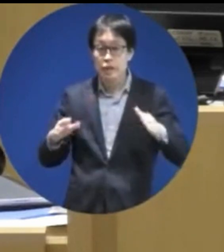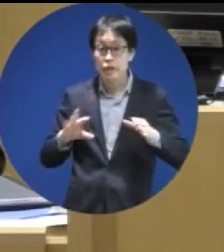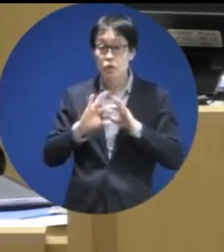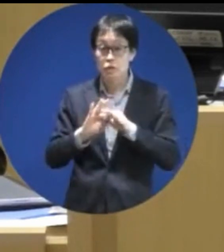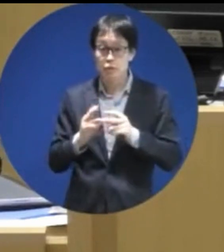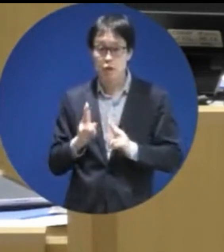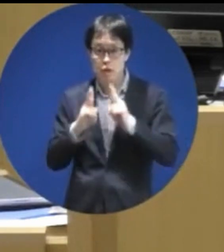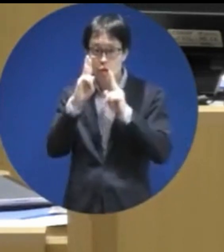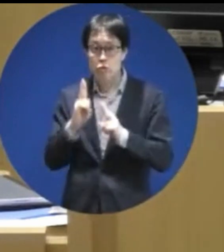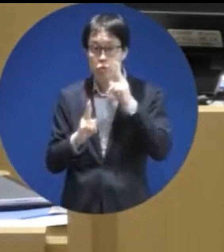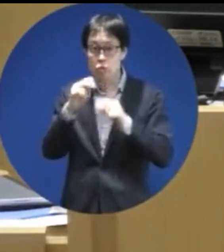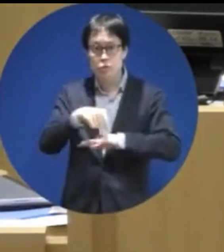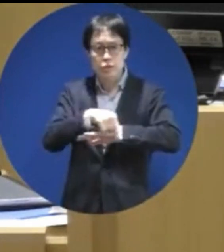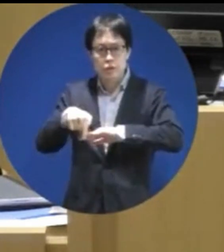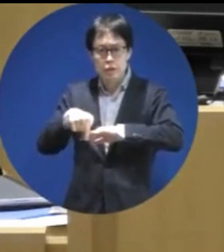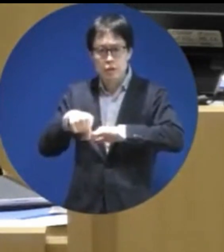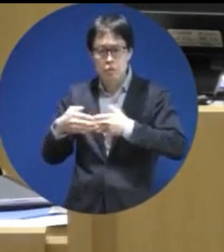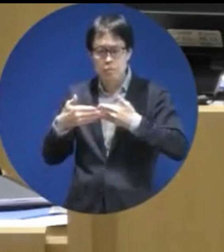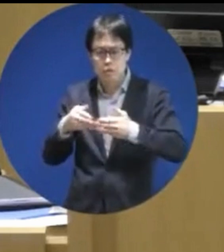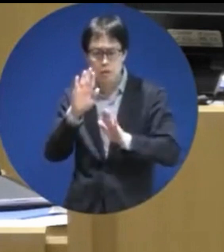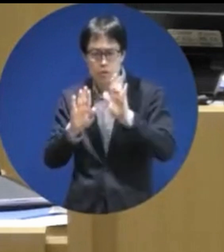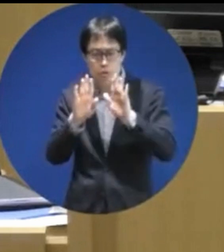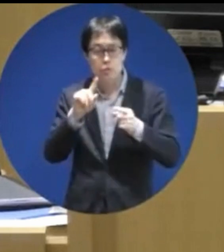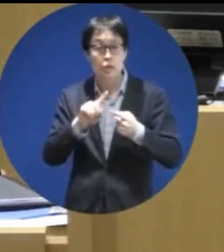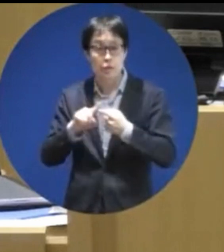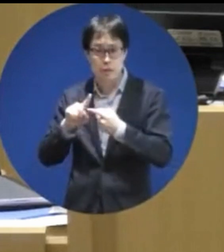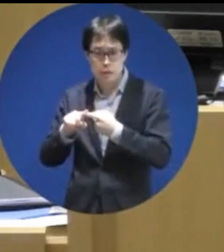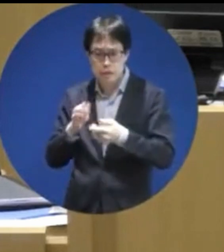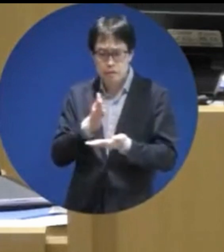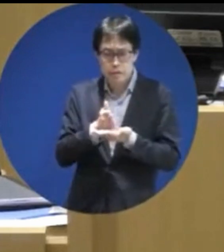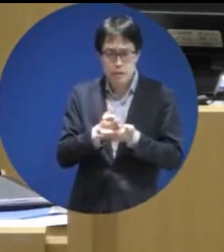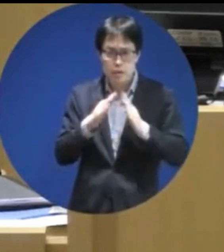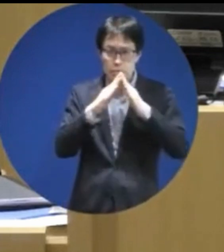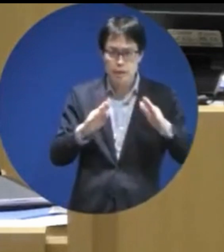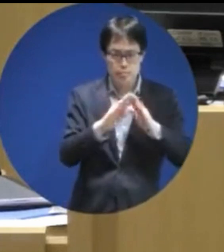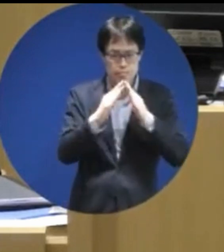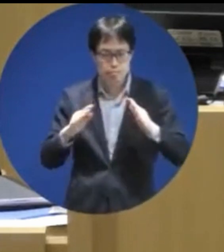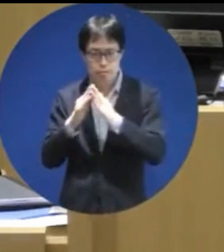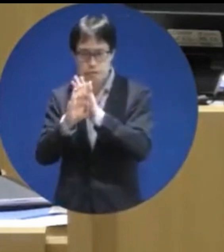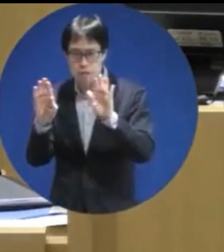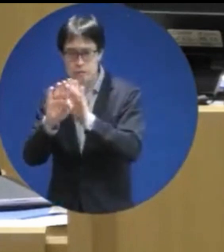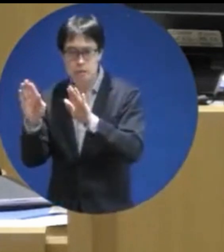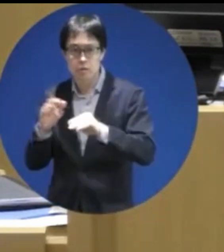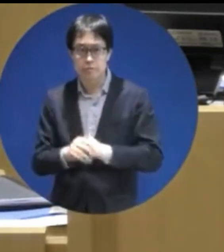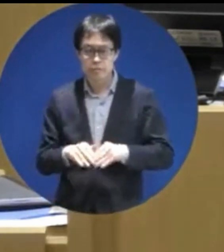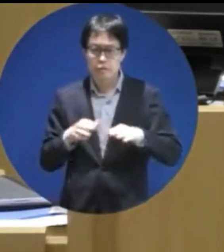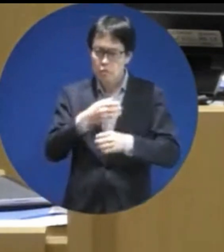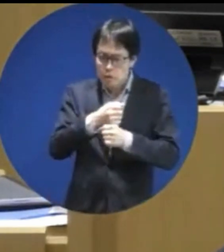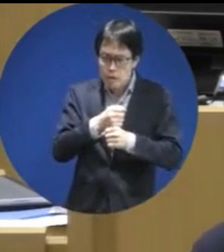市計画の進捗状況に沿ってですね、説明会が行われると思いますので、今いつということはお答えでき